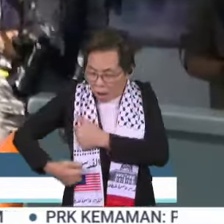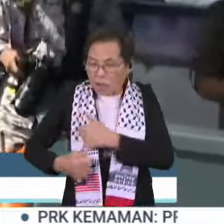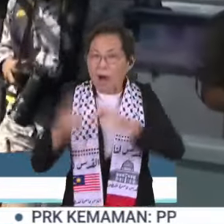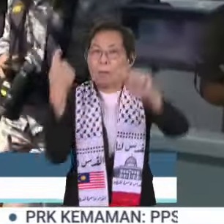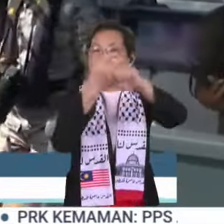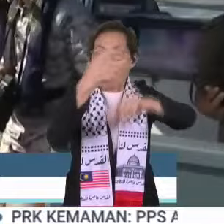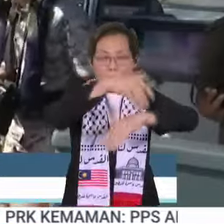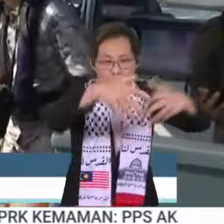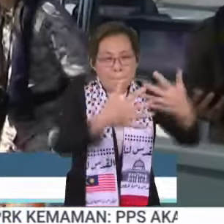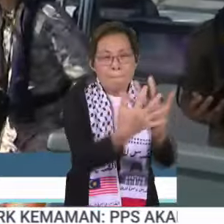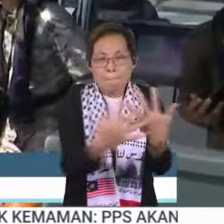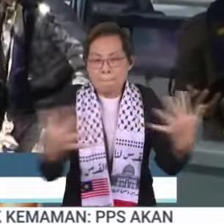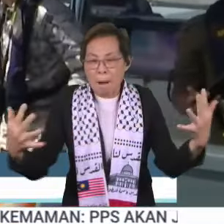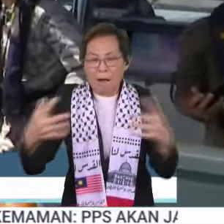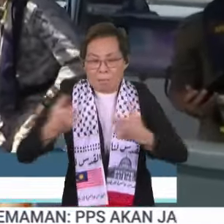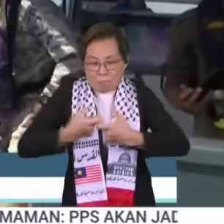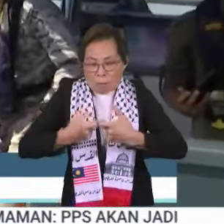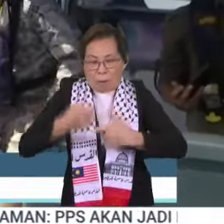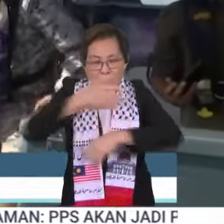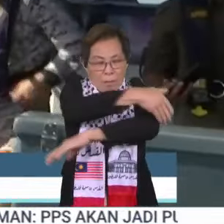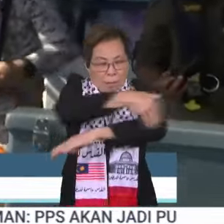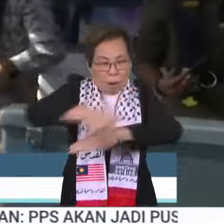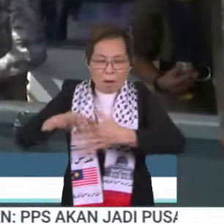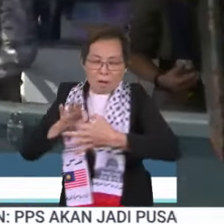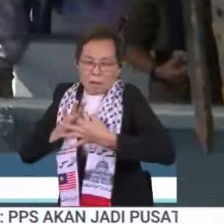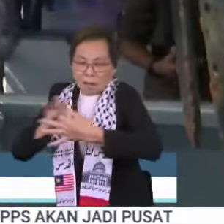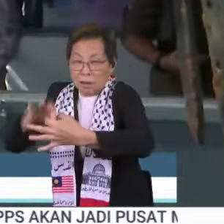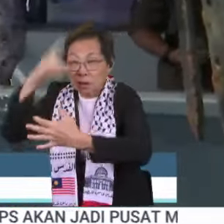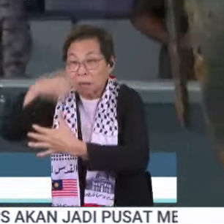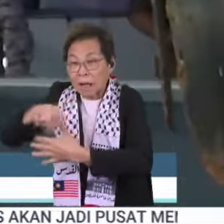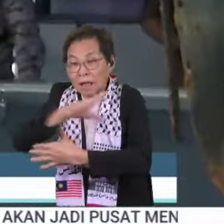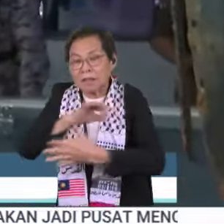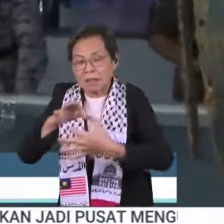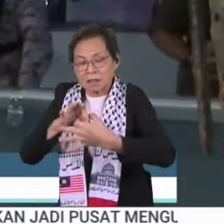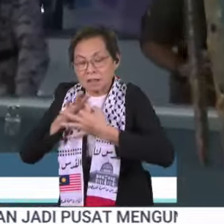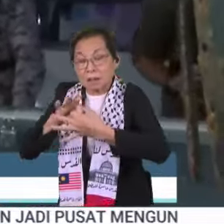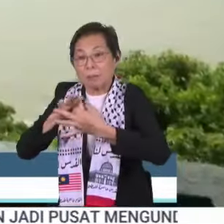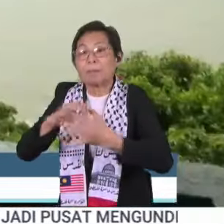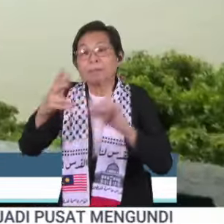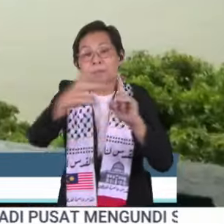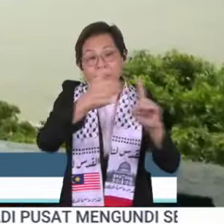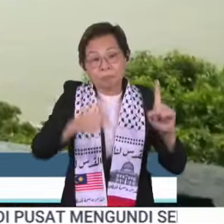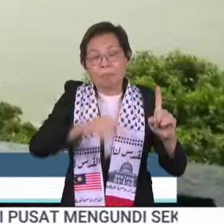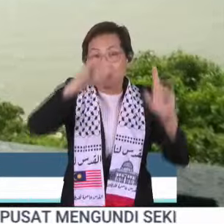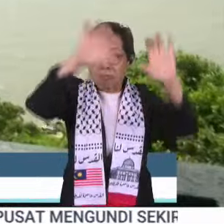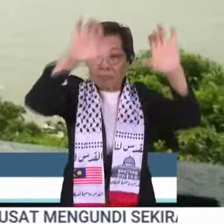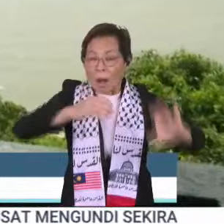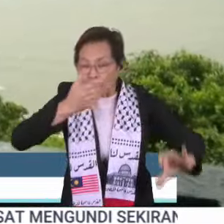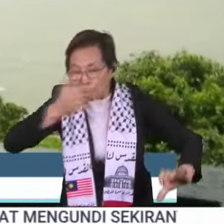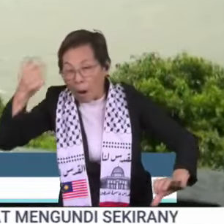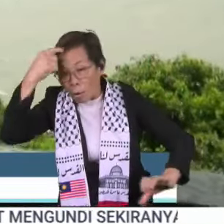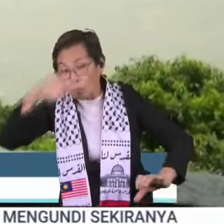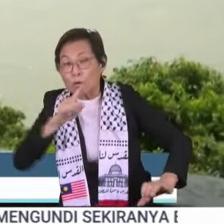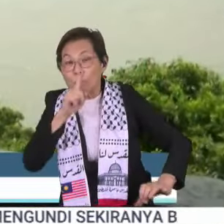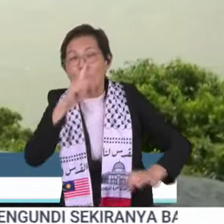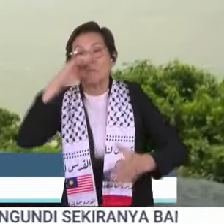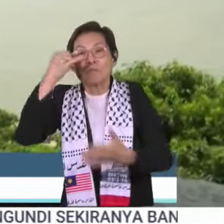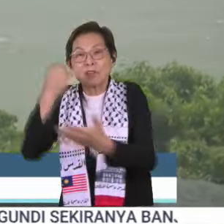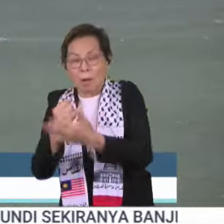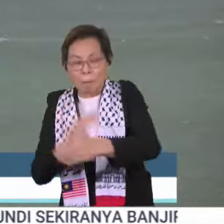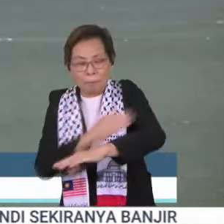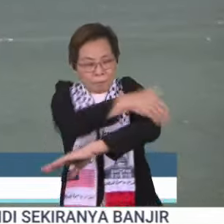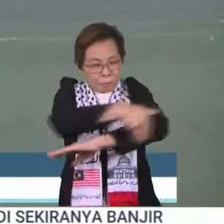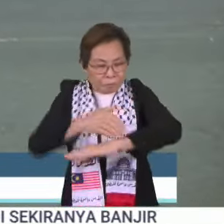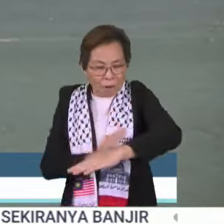pembinaan pagar elektrik di sempadan dengan kerjasama pihak Thailand dan Indonesia Ia merupakan langkah terbaik bagi memastikan jenayah rentas